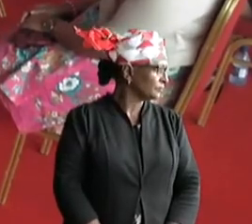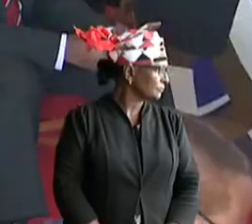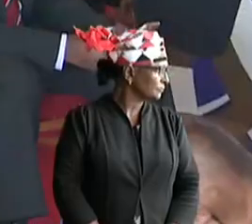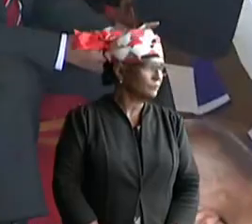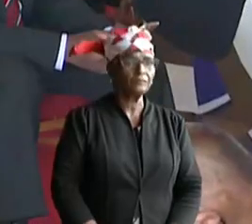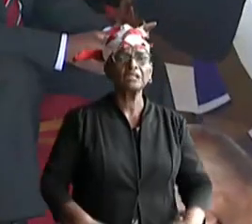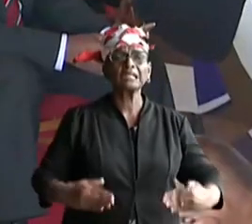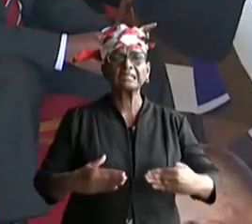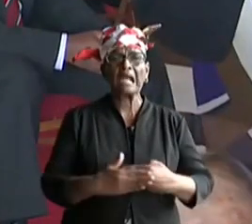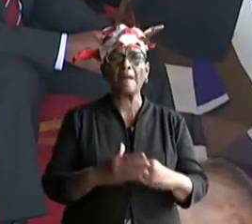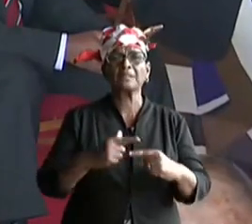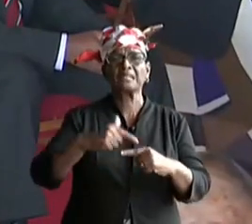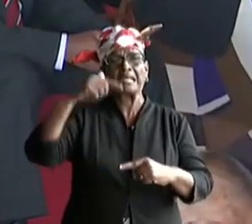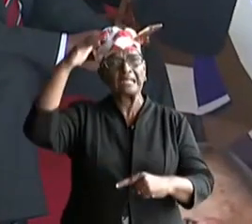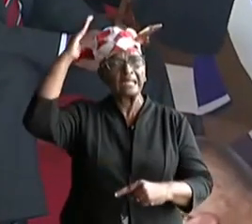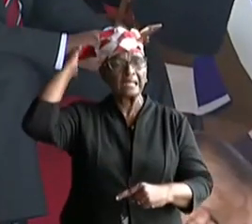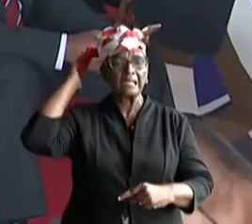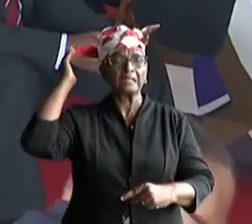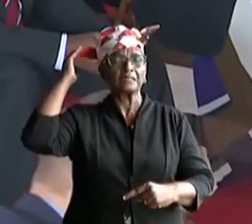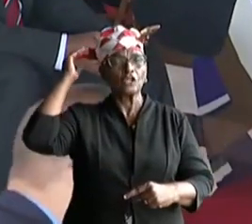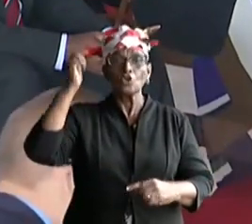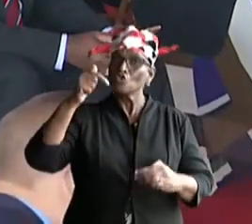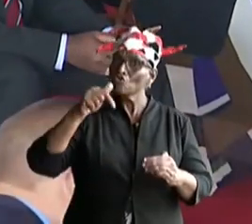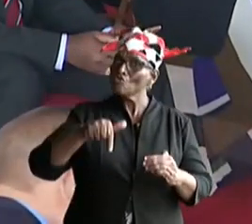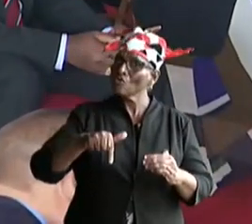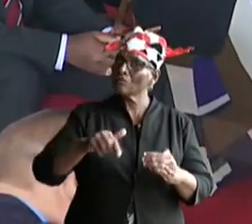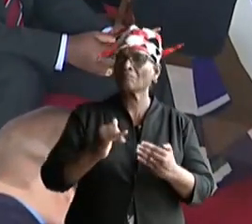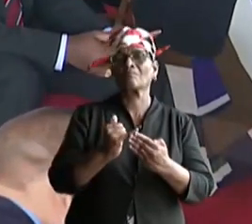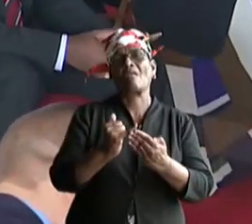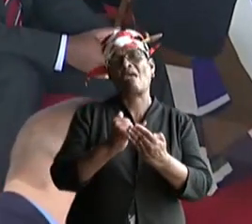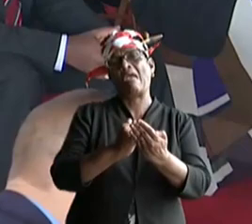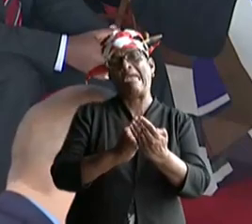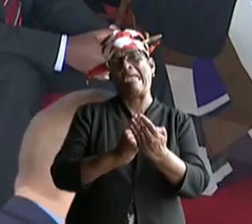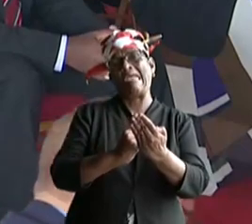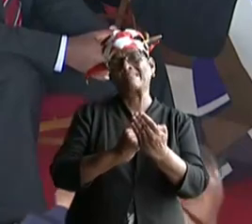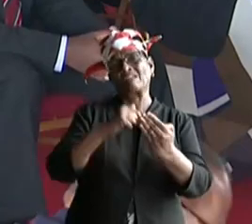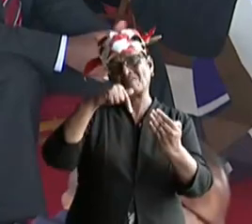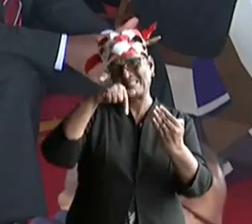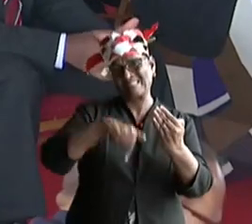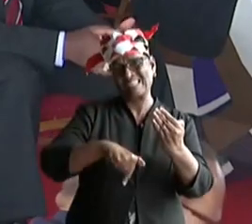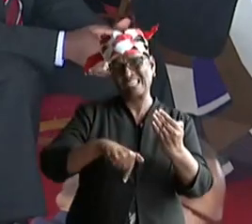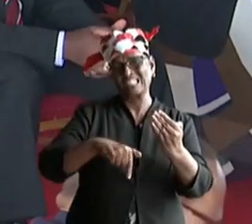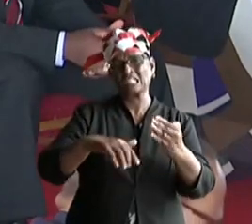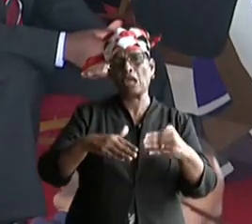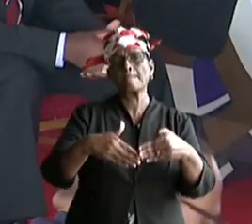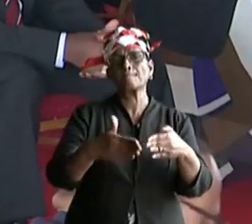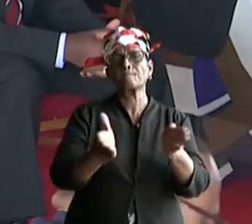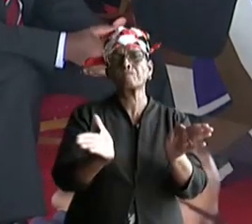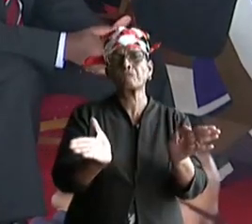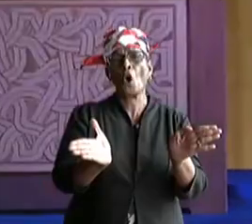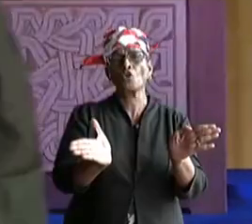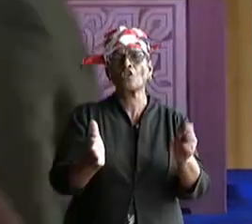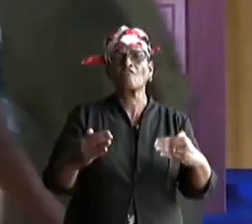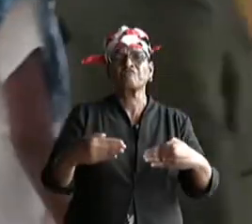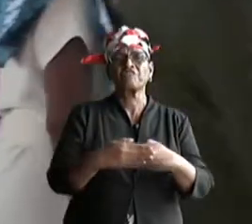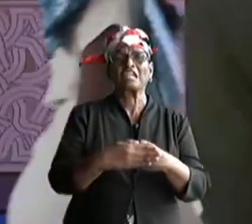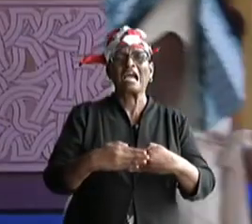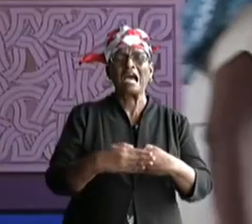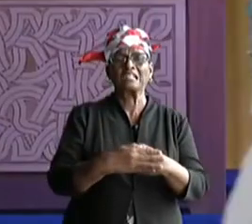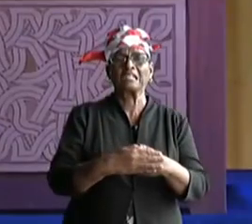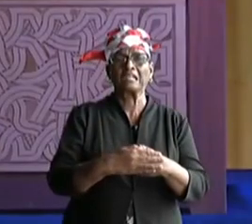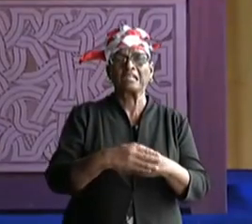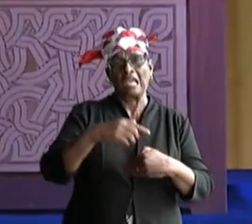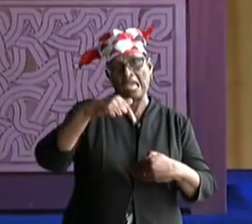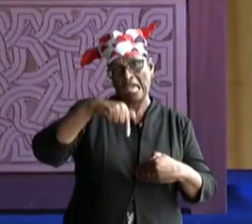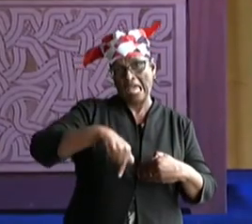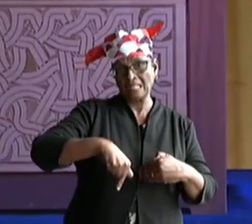Dames en heren, we zijn nu aan het einde gekomen van deze buitengewone openbare vergadering en zullen